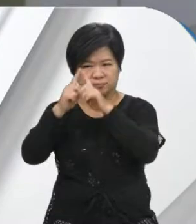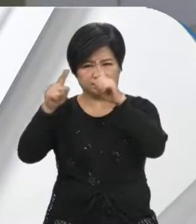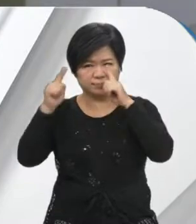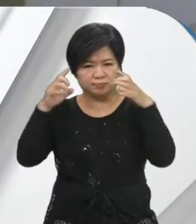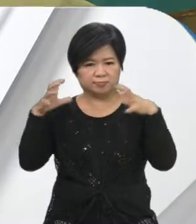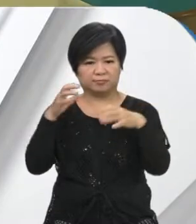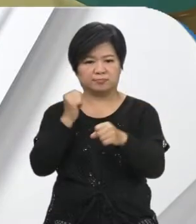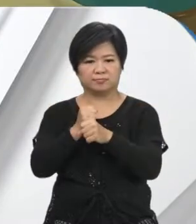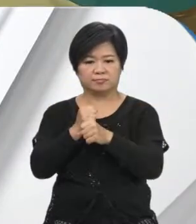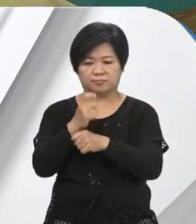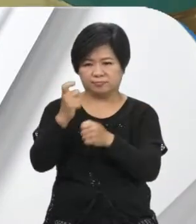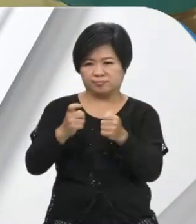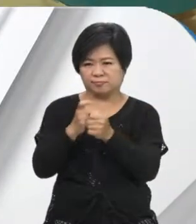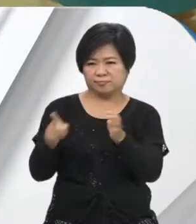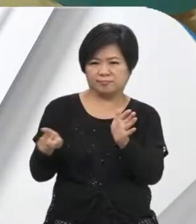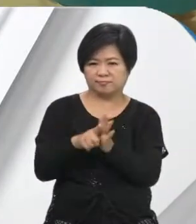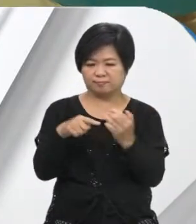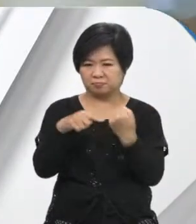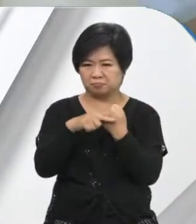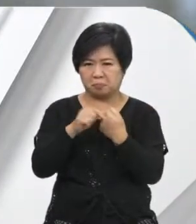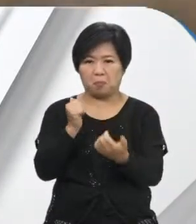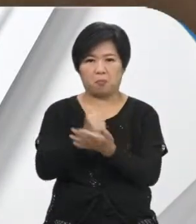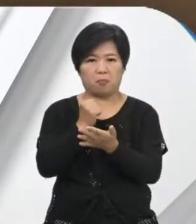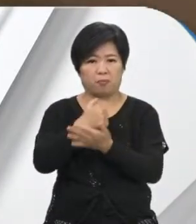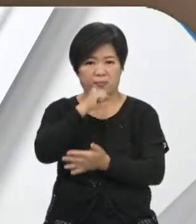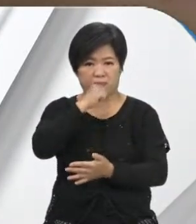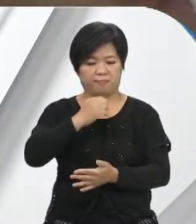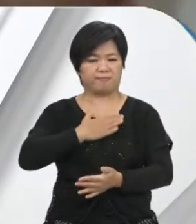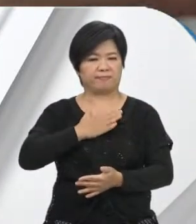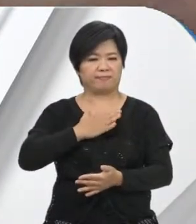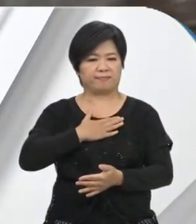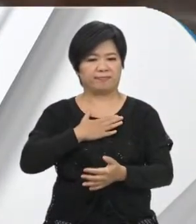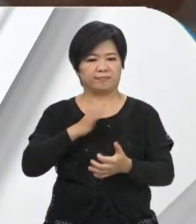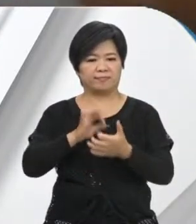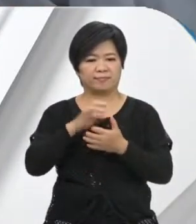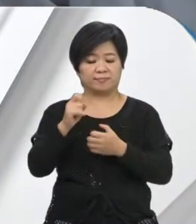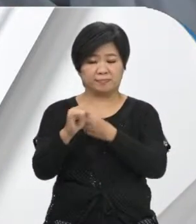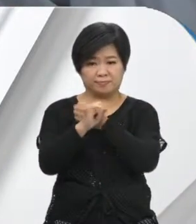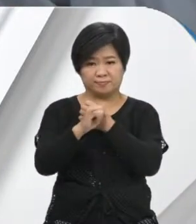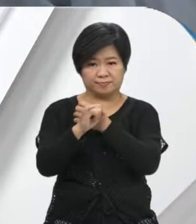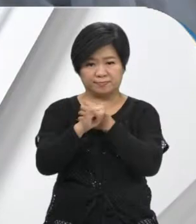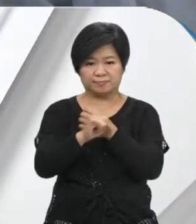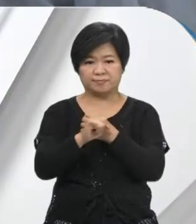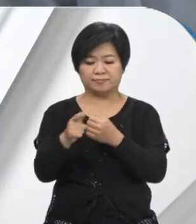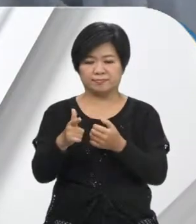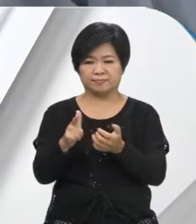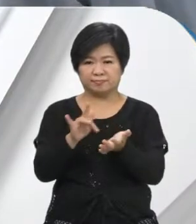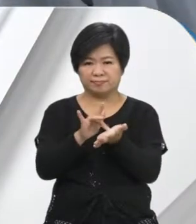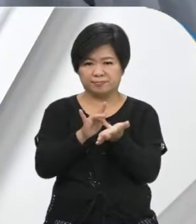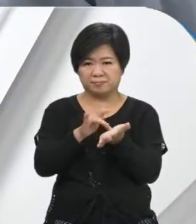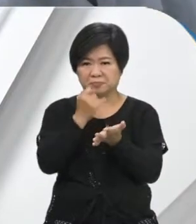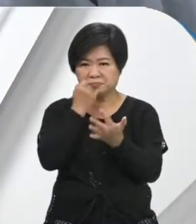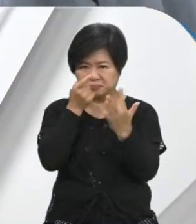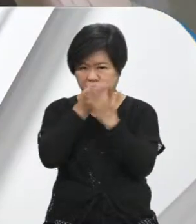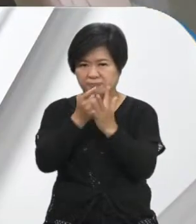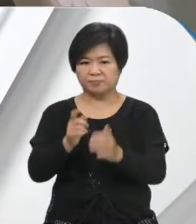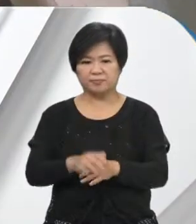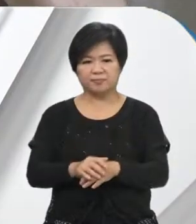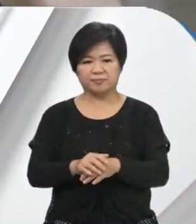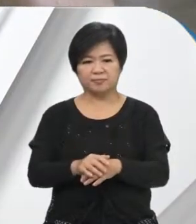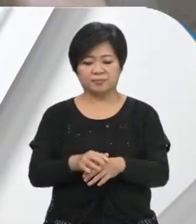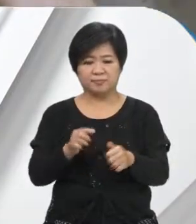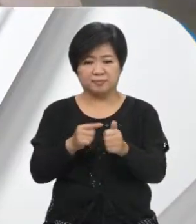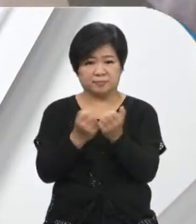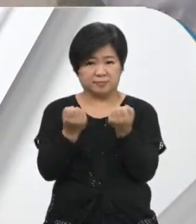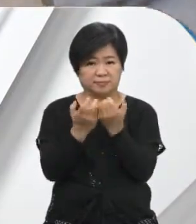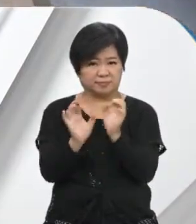过十年的努力，共同开发出台湾这家有的富氧重工测带二线技术。 利用激发光去激发